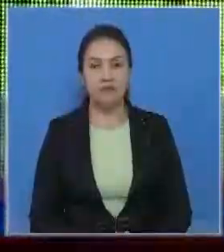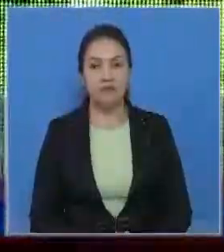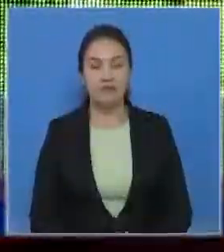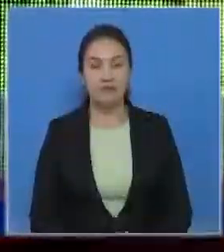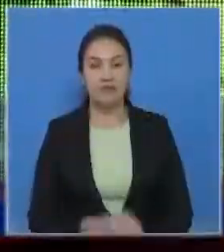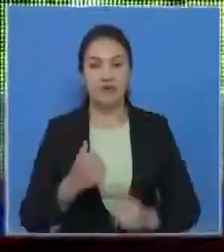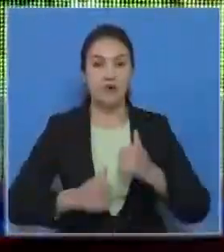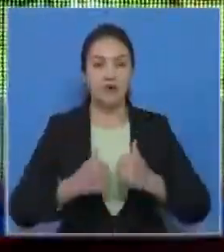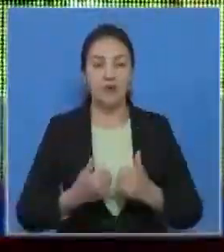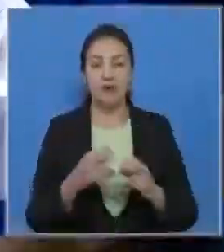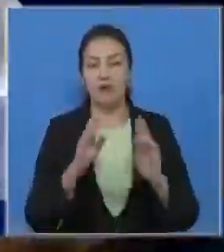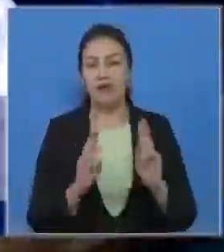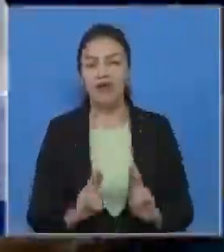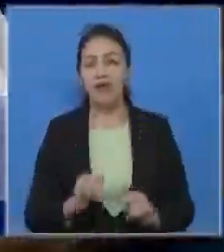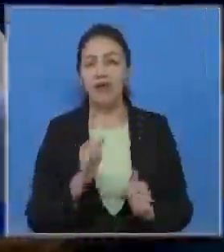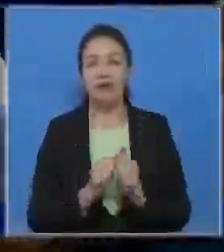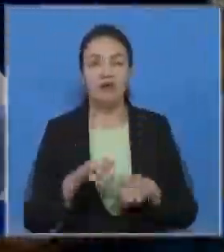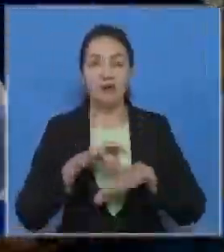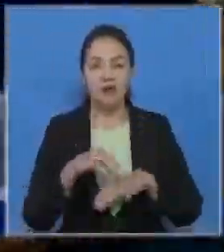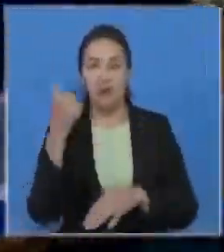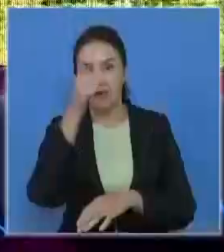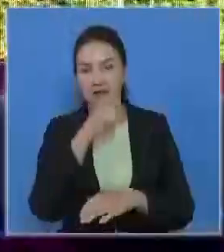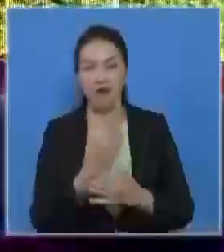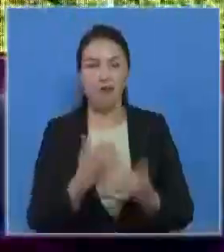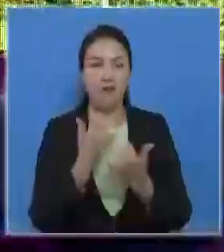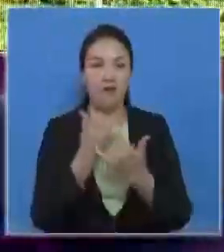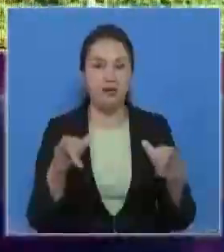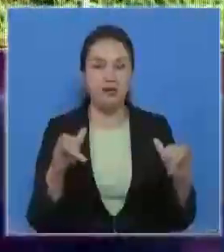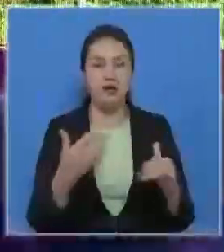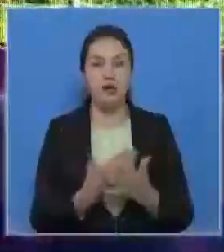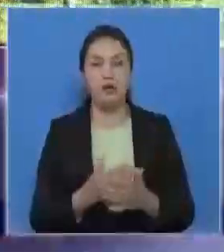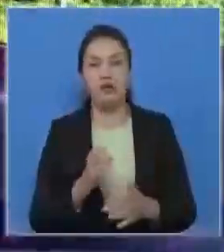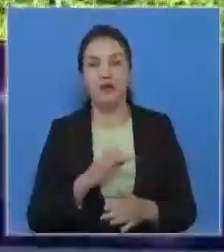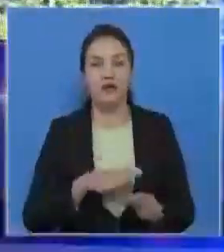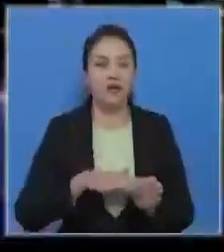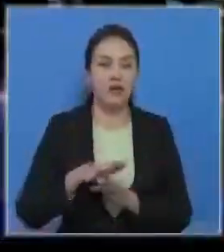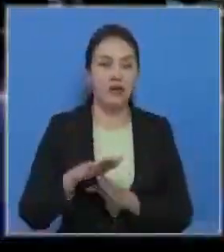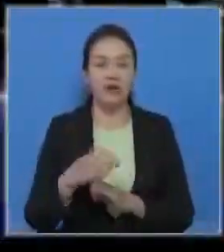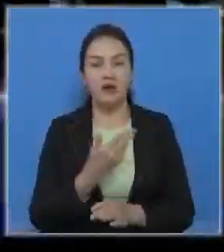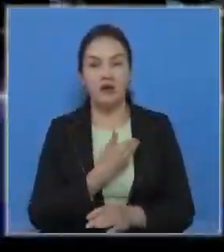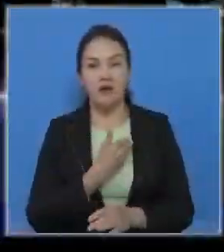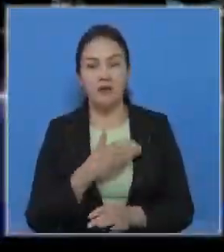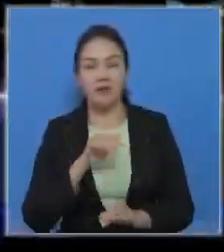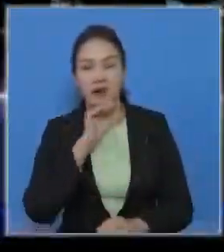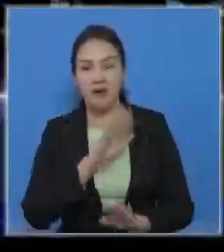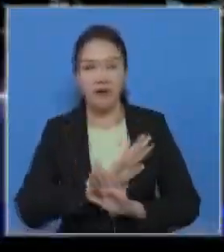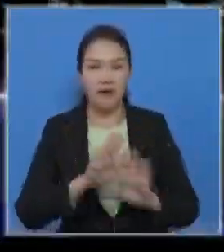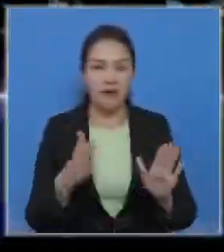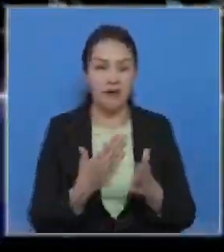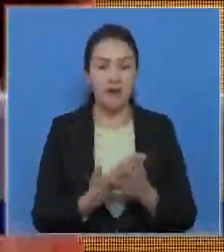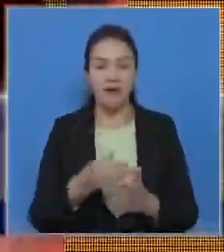конкурс традиционно проводится каждый год и в этот раз он покорил зрителей своей характерной особенностью исполнителей хотя и не были профессионалами